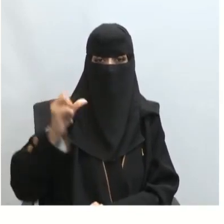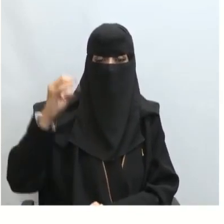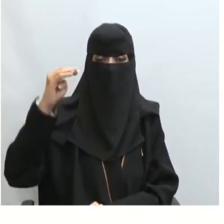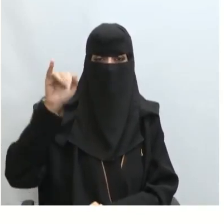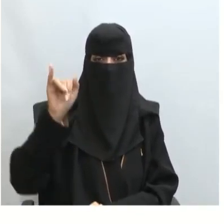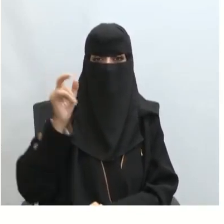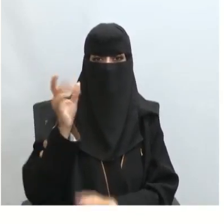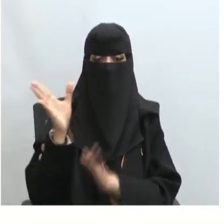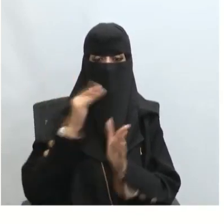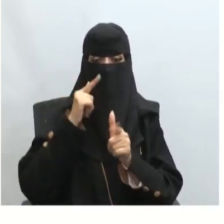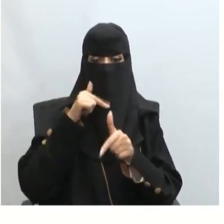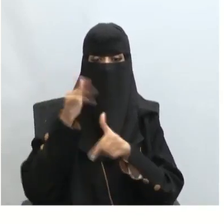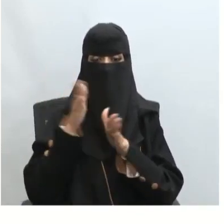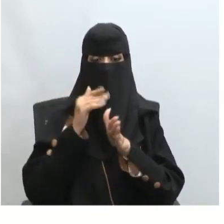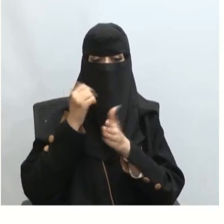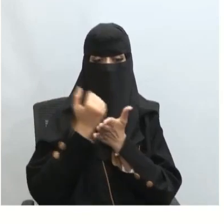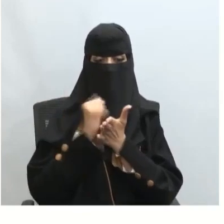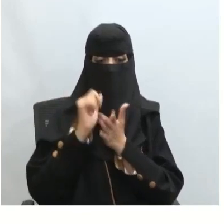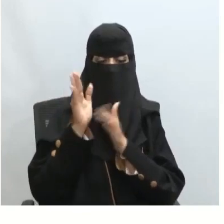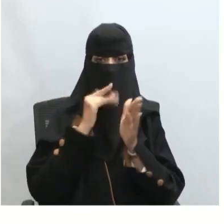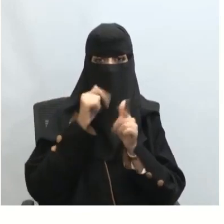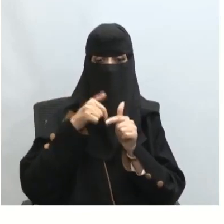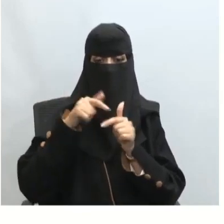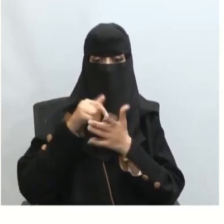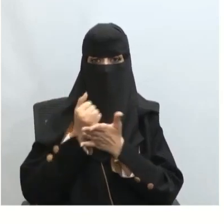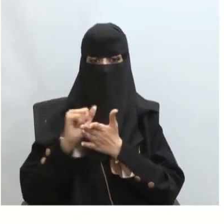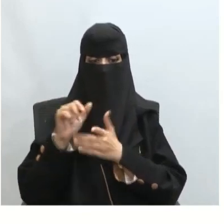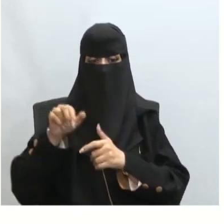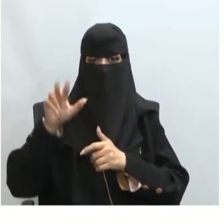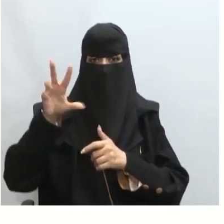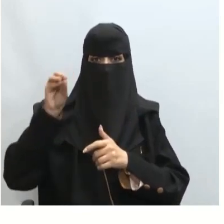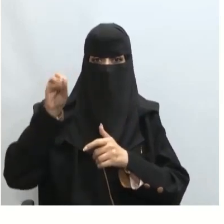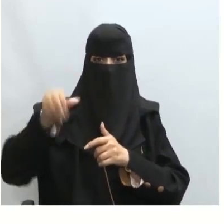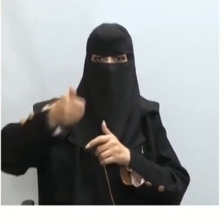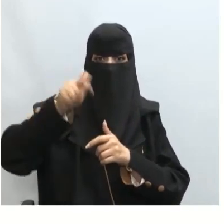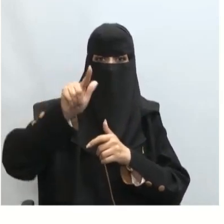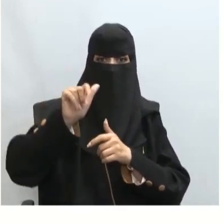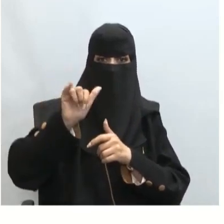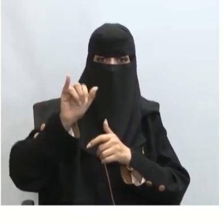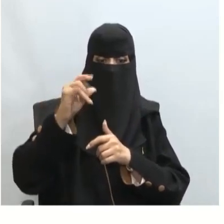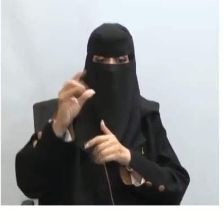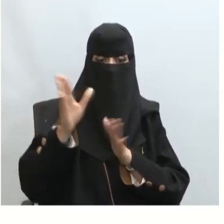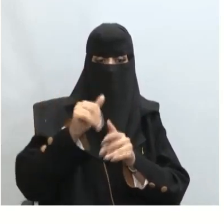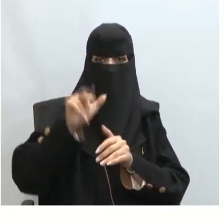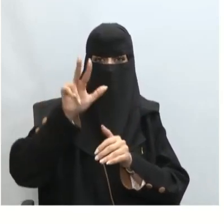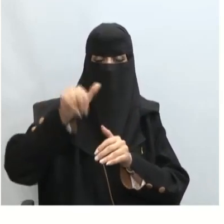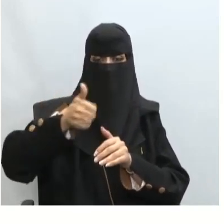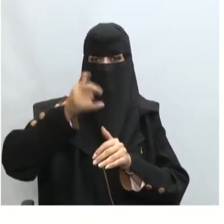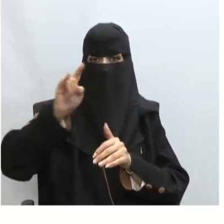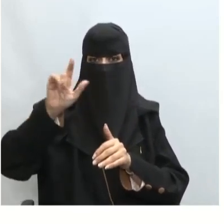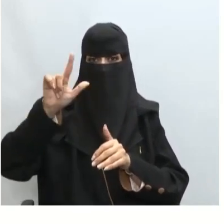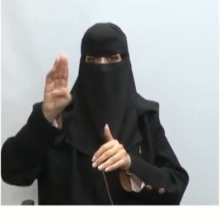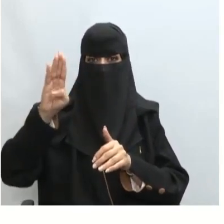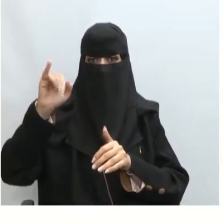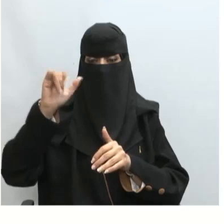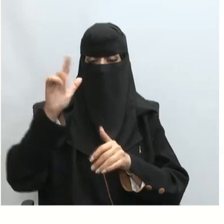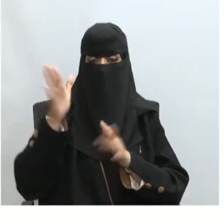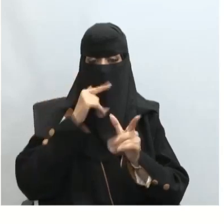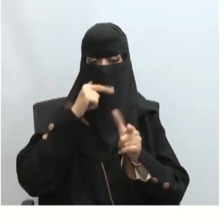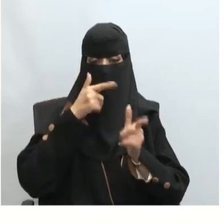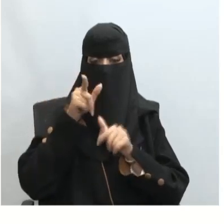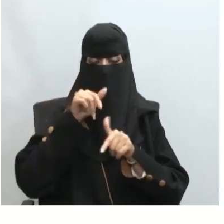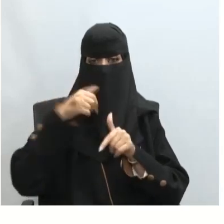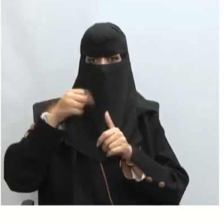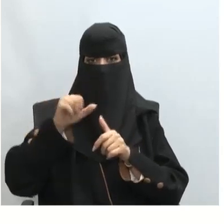حيث نحذف من هذه الالكيل هاليد هيدروجين خليد هيدروجين من هنا طبعا